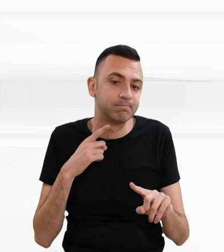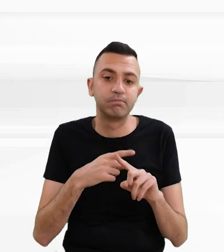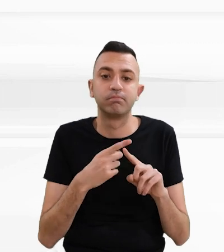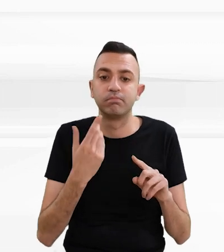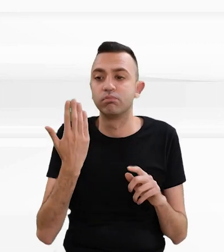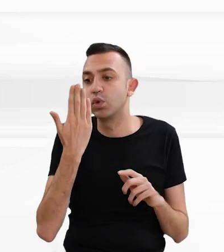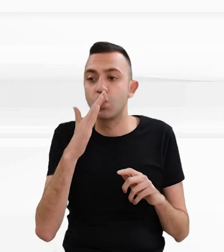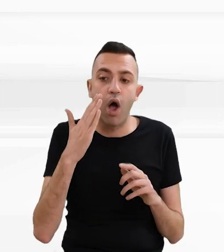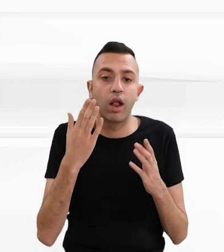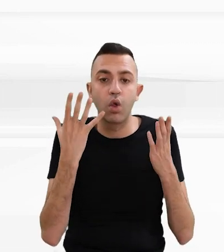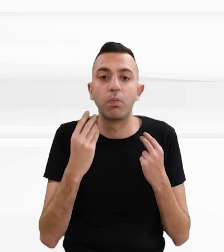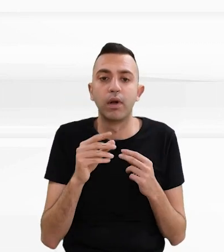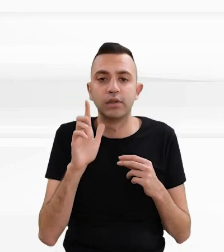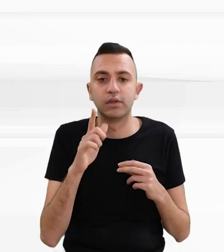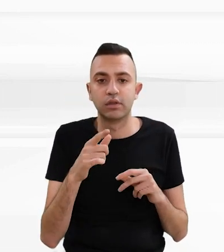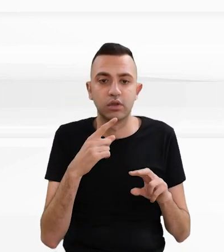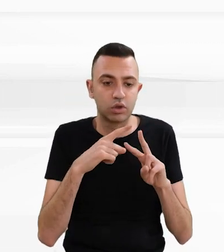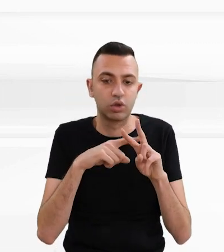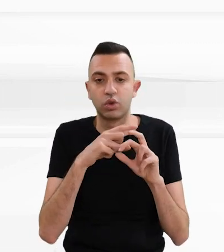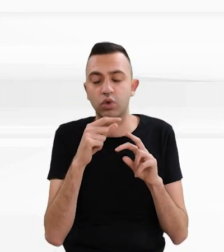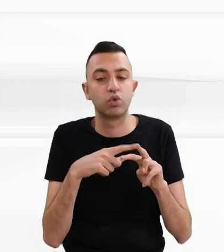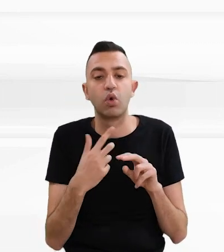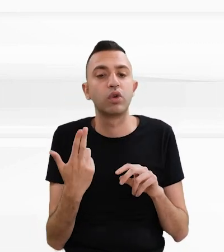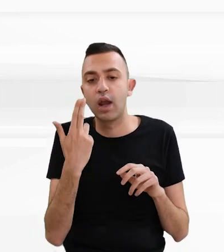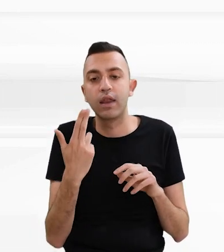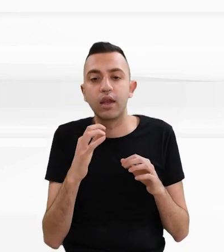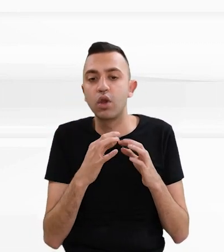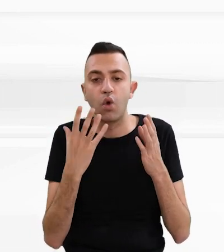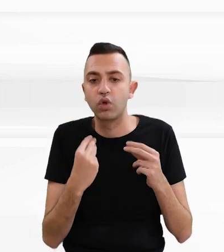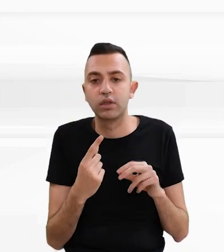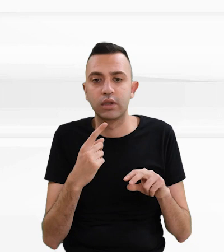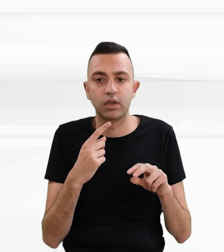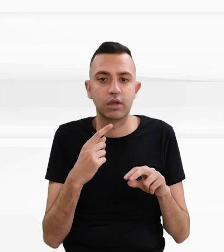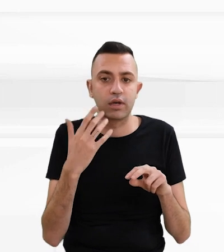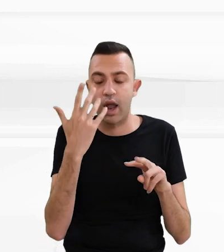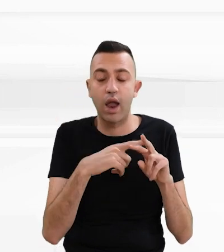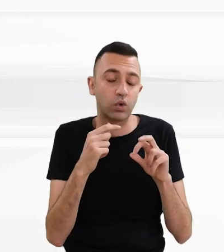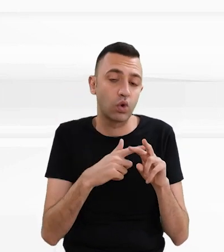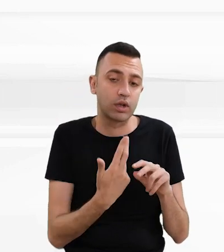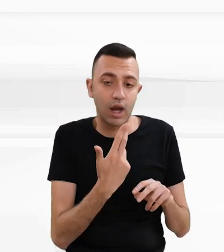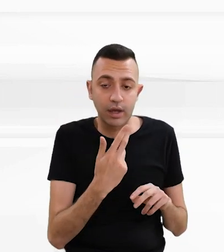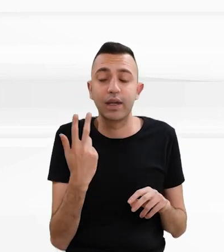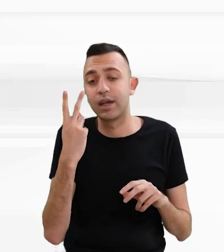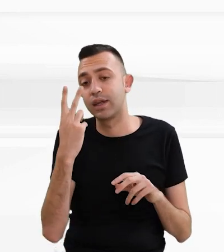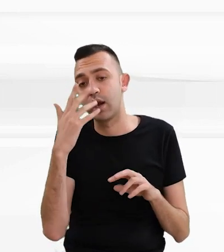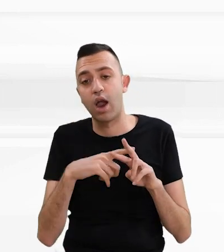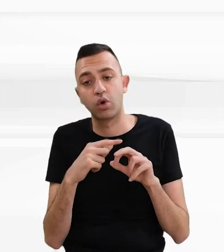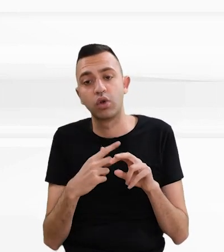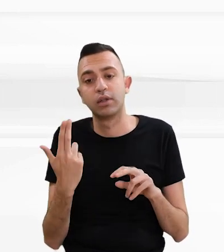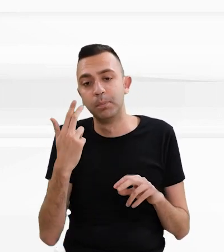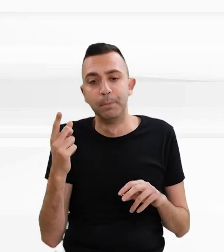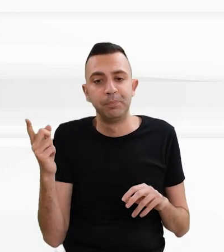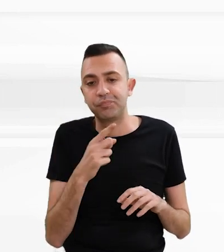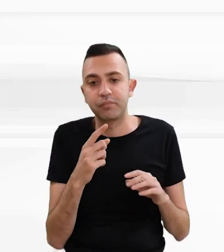bir doğal sayı elde edemem Peki kök yediği çarptığında nolacak karekök yedi ile iki Karekökleri çarparsam iki